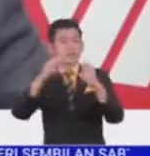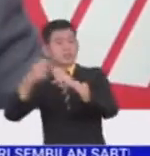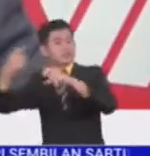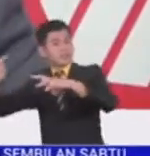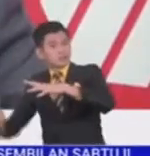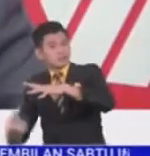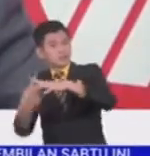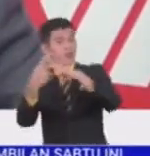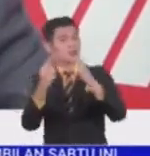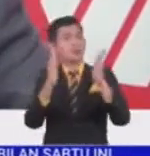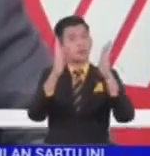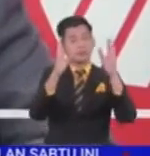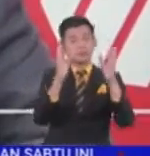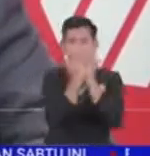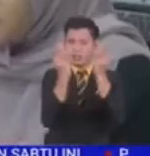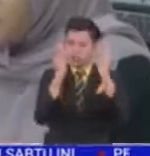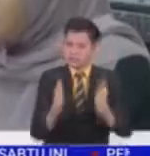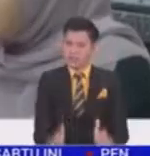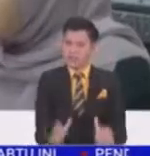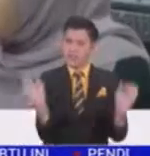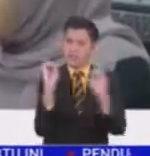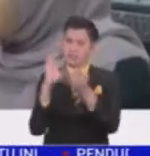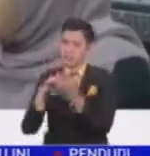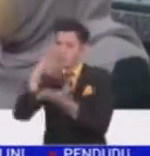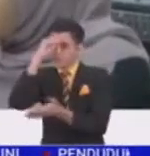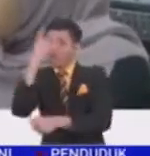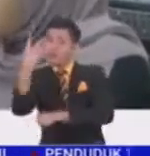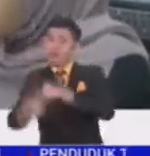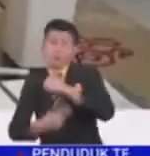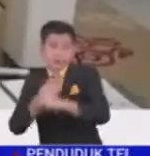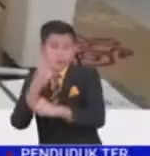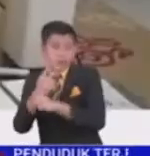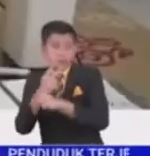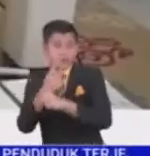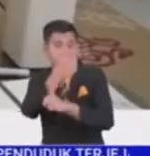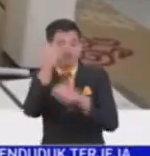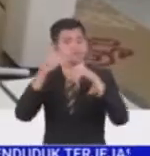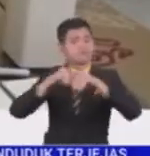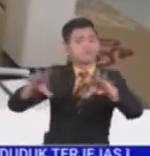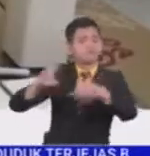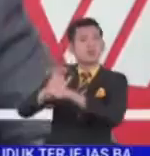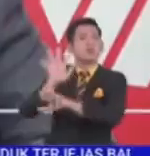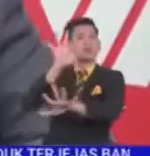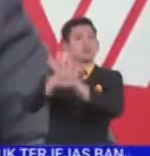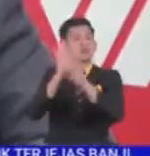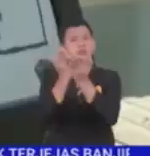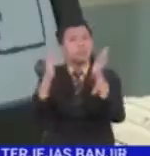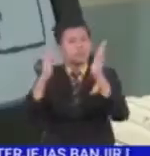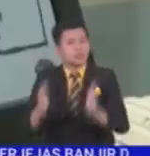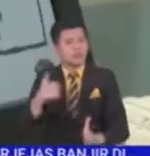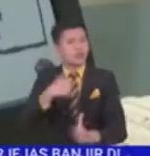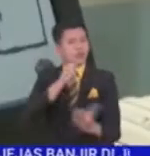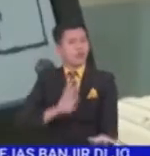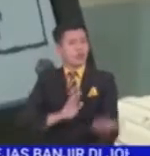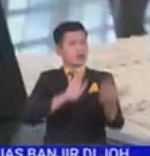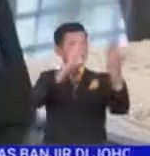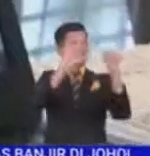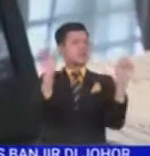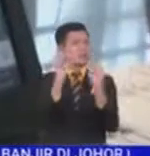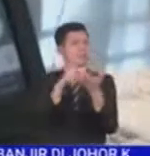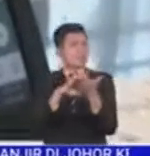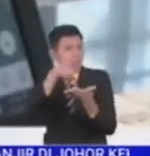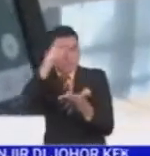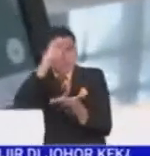melibatkan keciciran murid. Sebab kita tahu 2 tahun dalam pandemik, ramai murid-murid kita yang berhadapan dengan keciciran